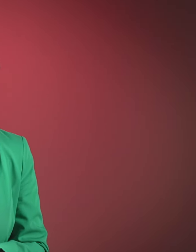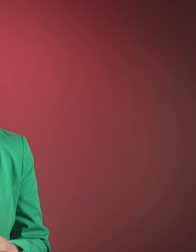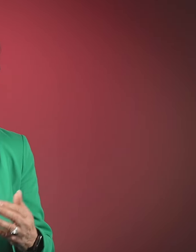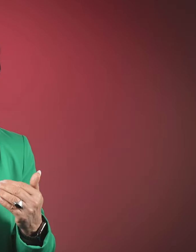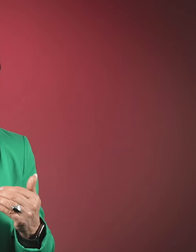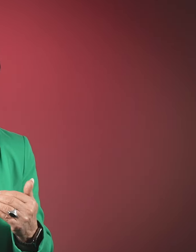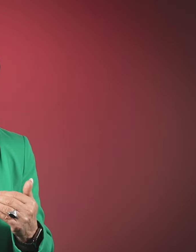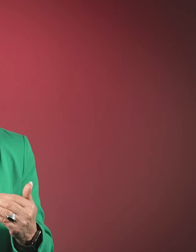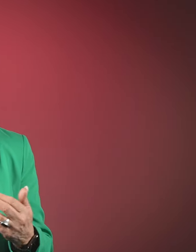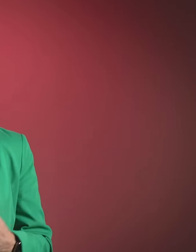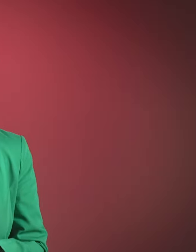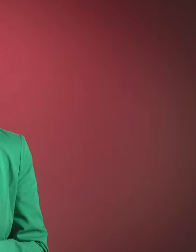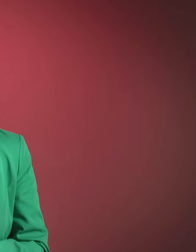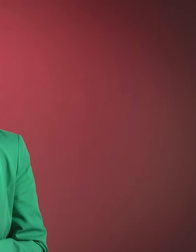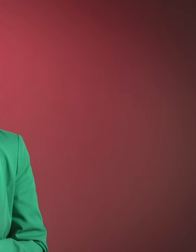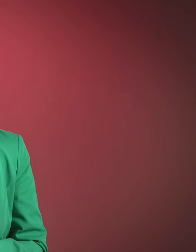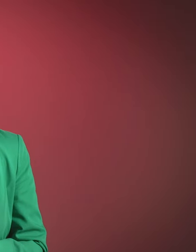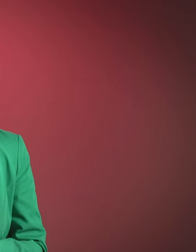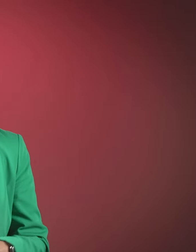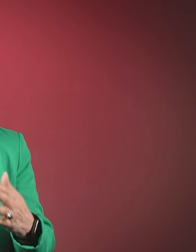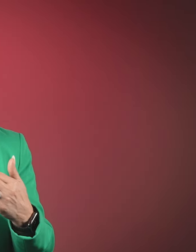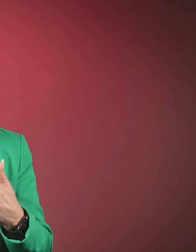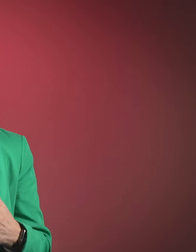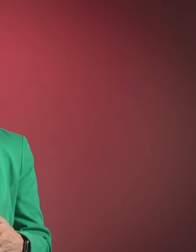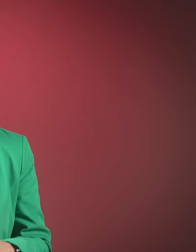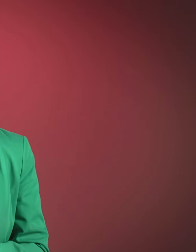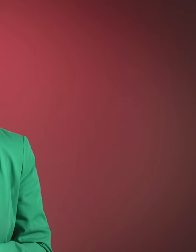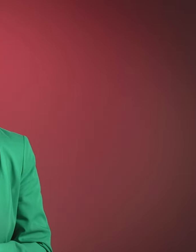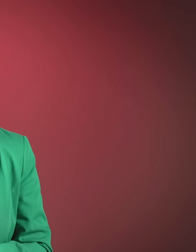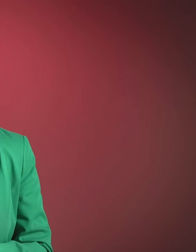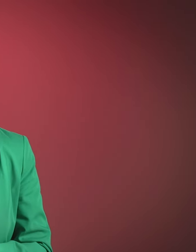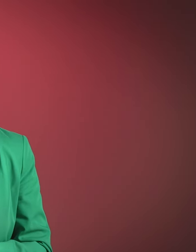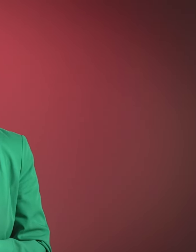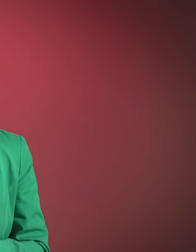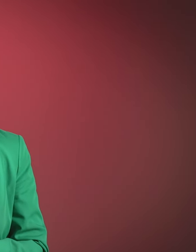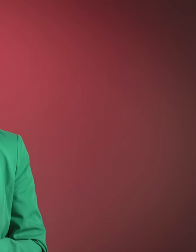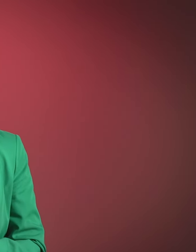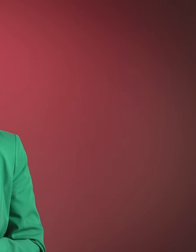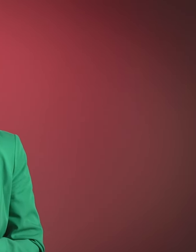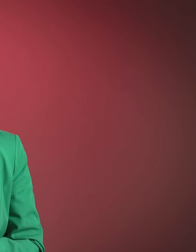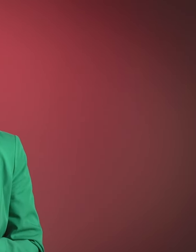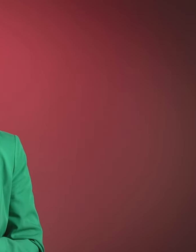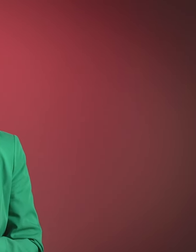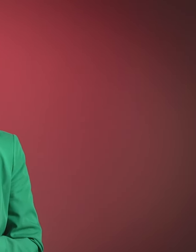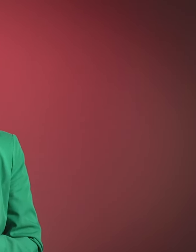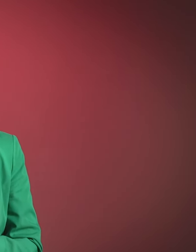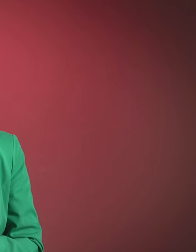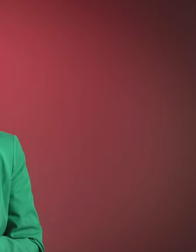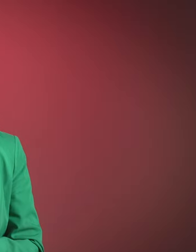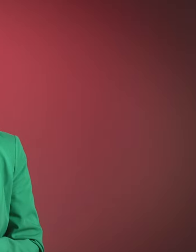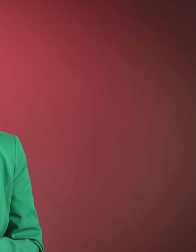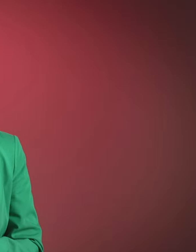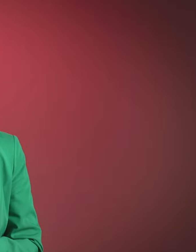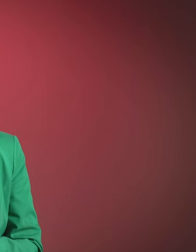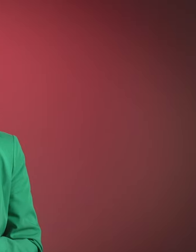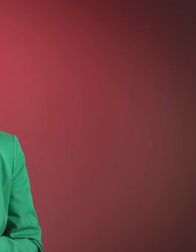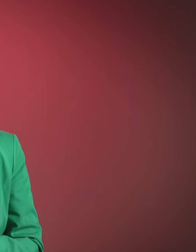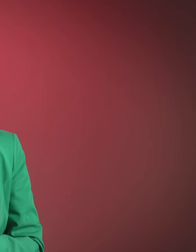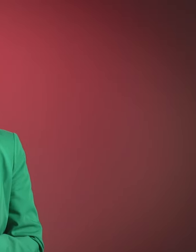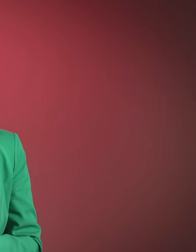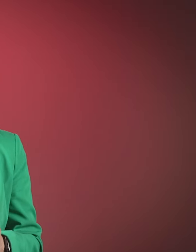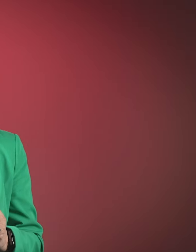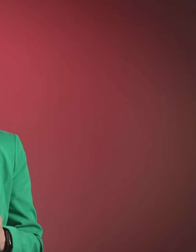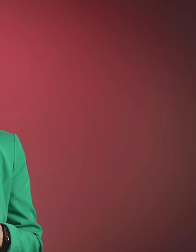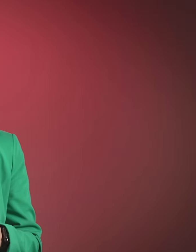Kräften und nicht nur in anderen Ländern, auch bei uns. Auch das wirkt sich auf Frauen besonders negativ aus.